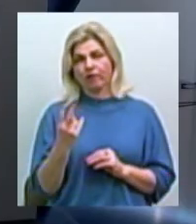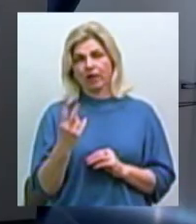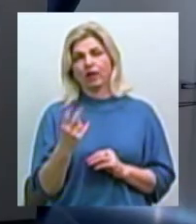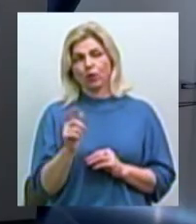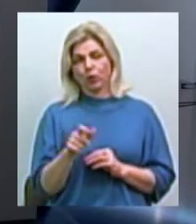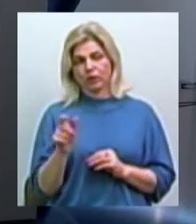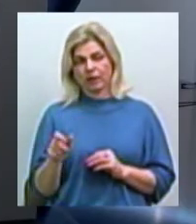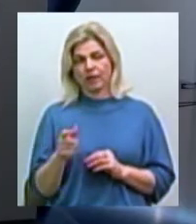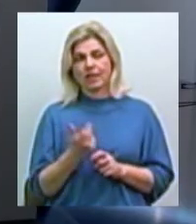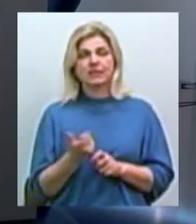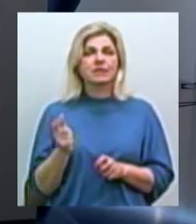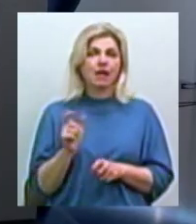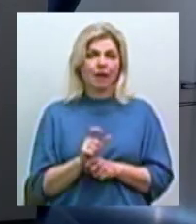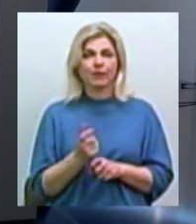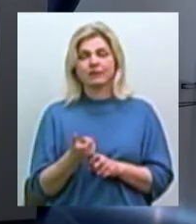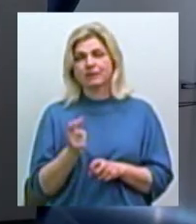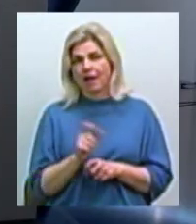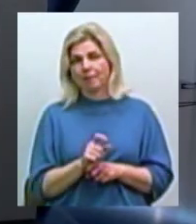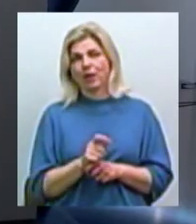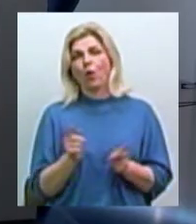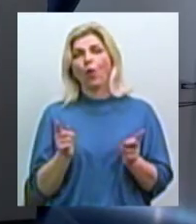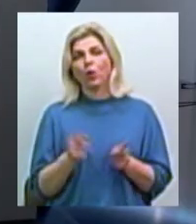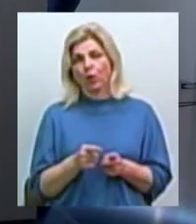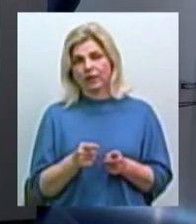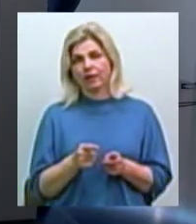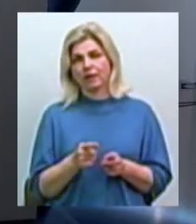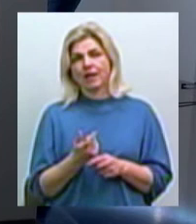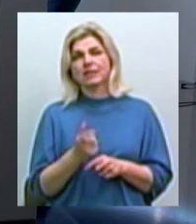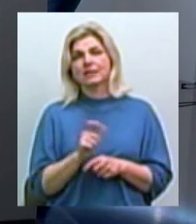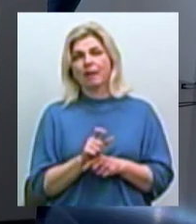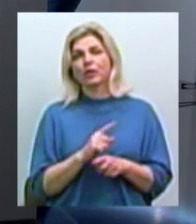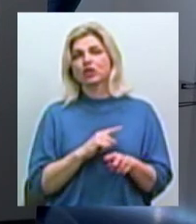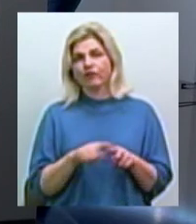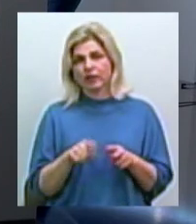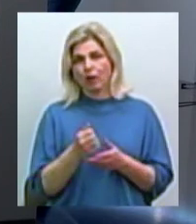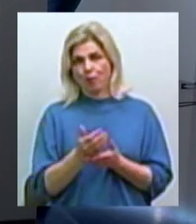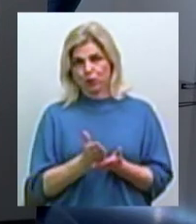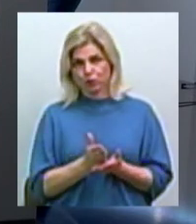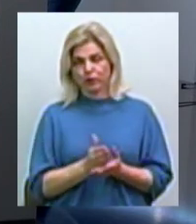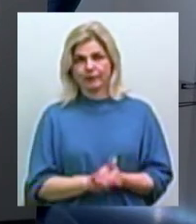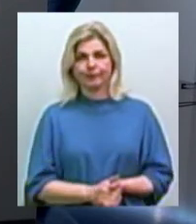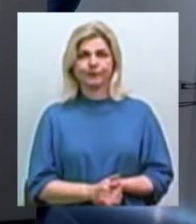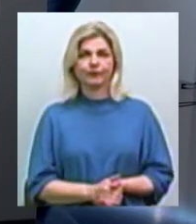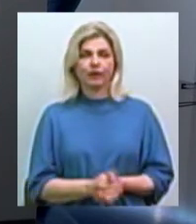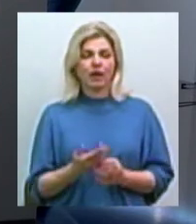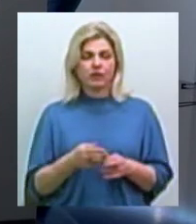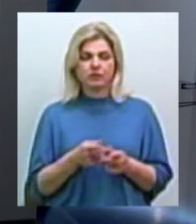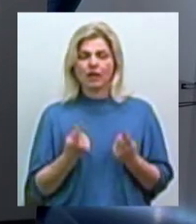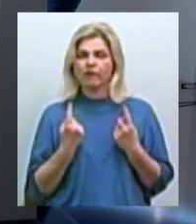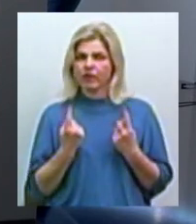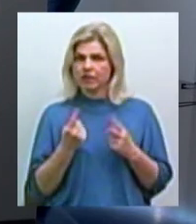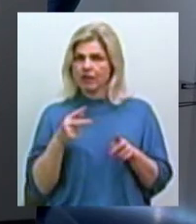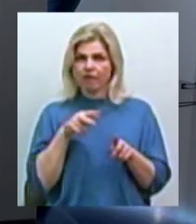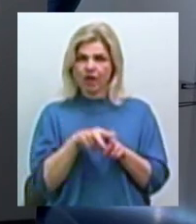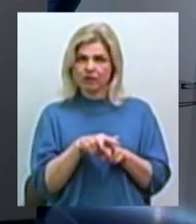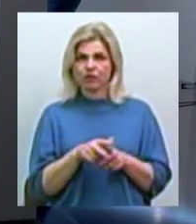Це самі такі короткі, самі швидкі послуги. Це дуже дійсно велике навантаження.